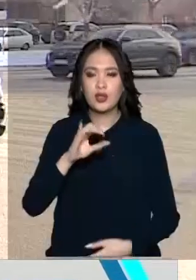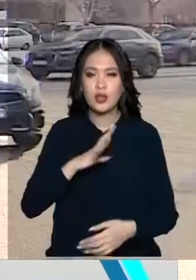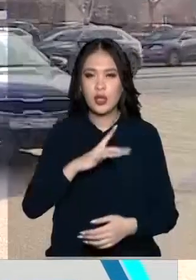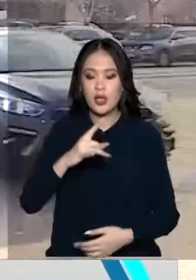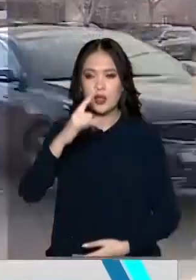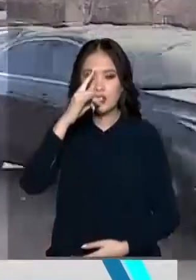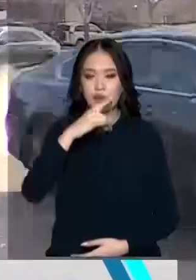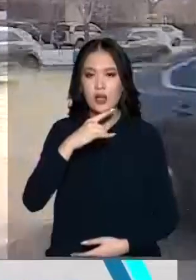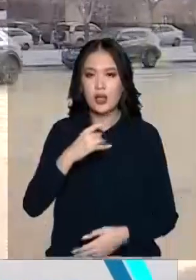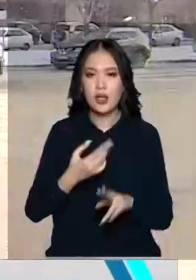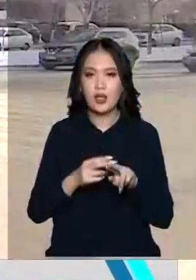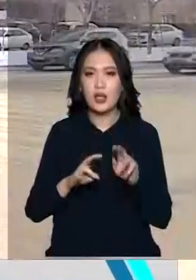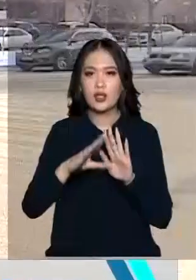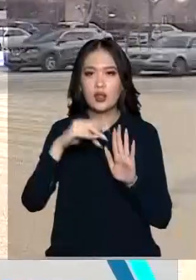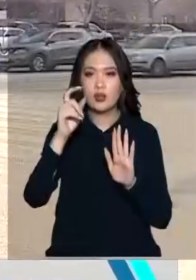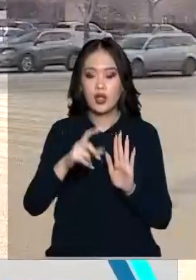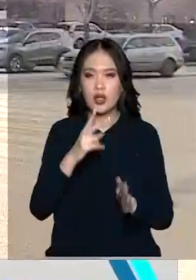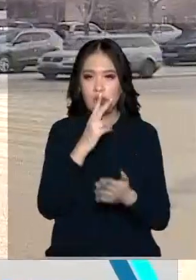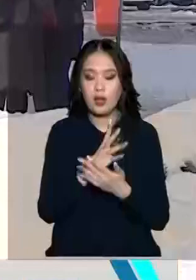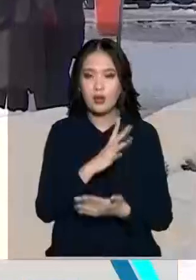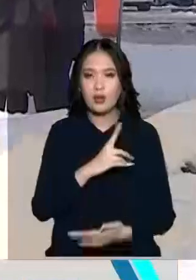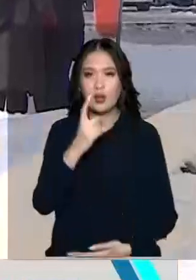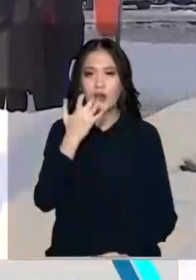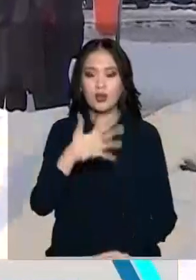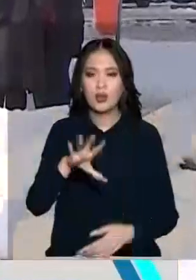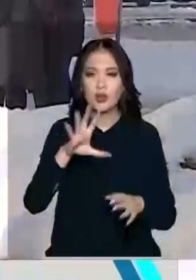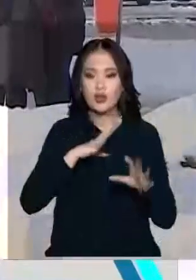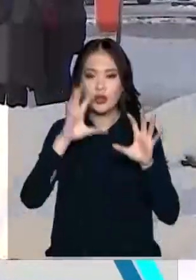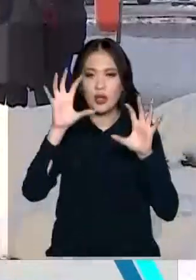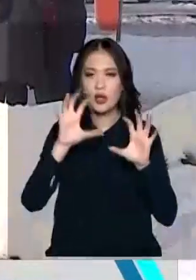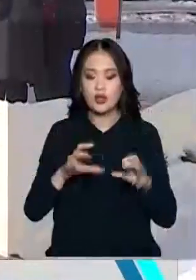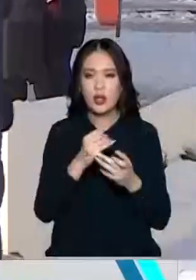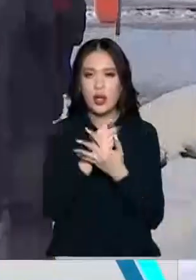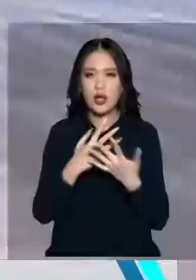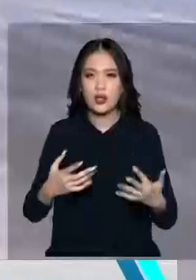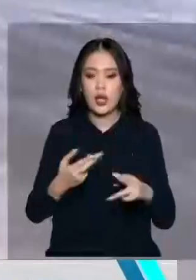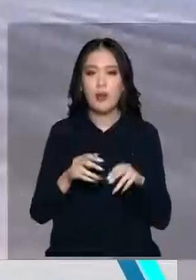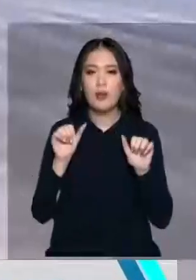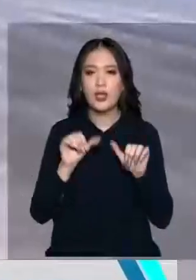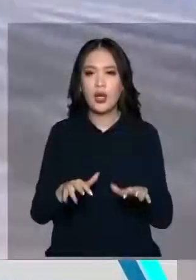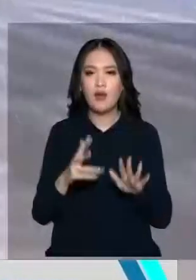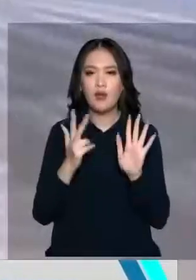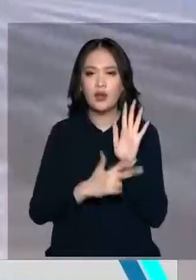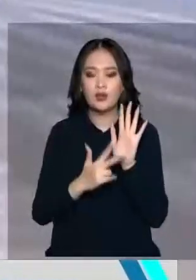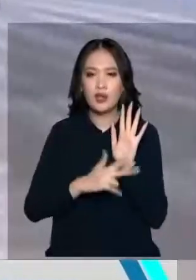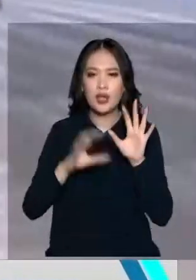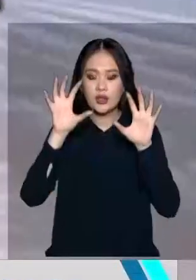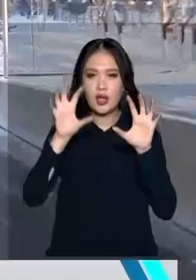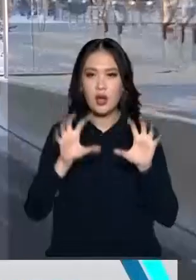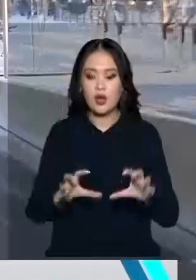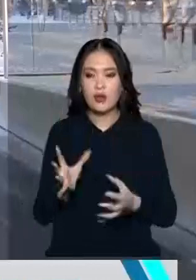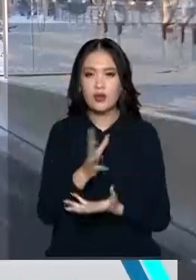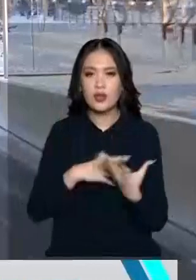стране. В этом году депутаты рассмотрели 150 законопроектов в разных сферах и приняли почти 80 законов. Все